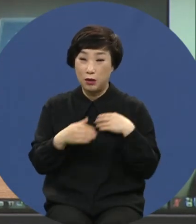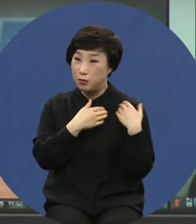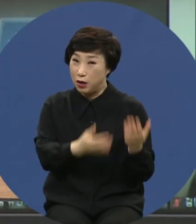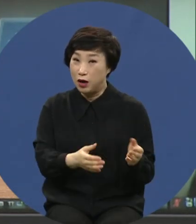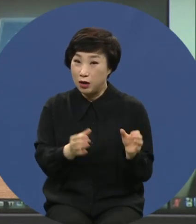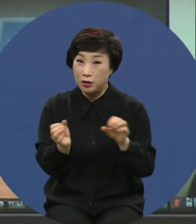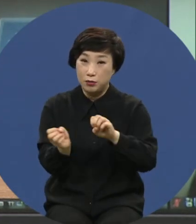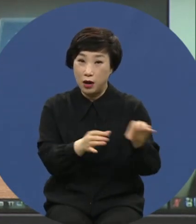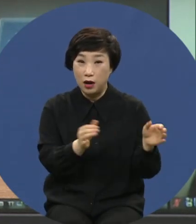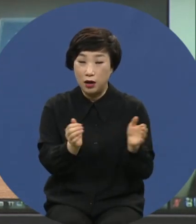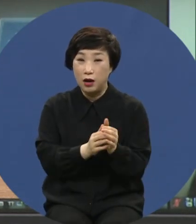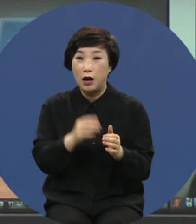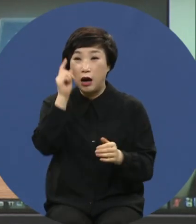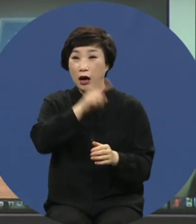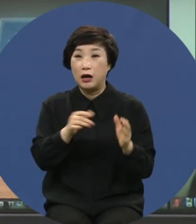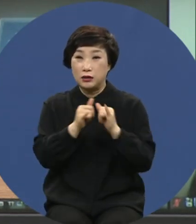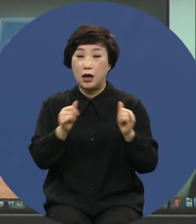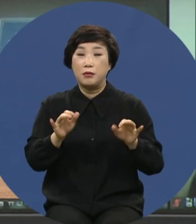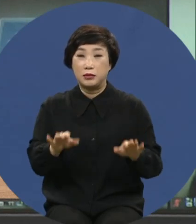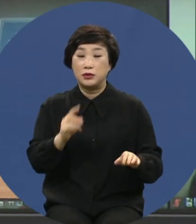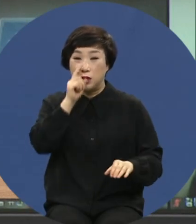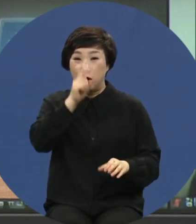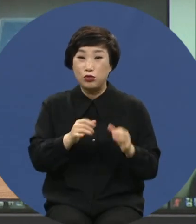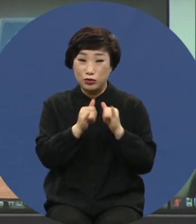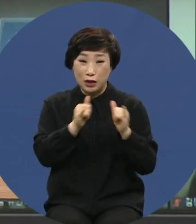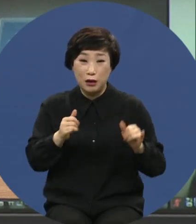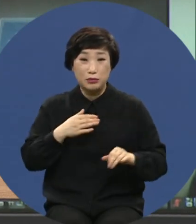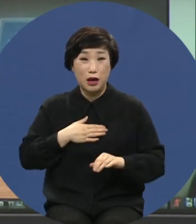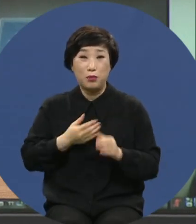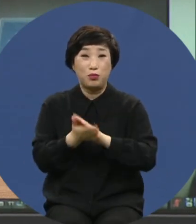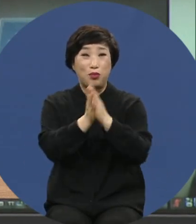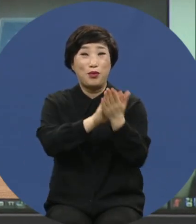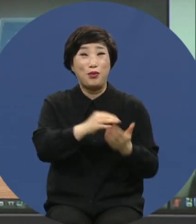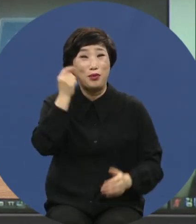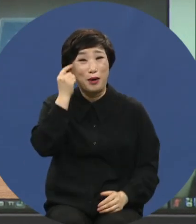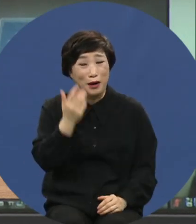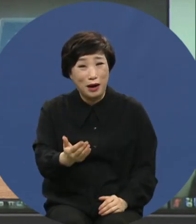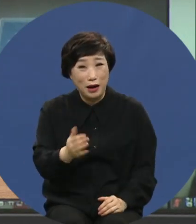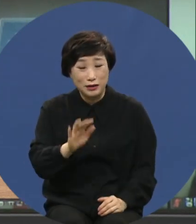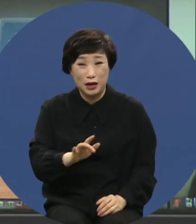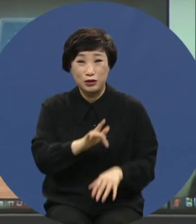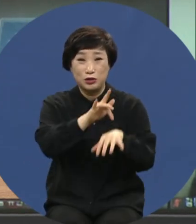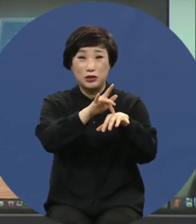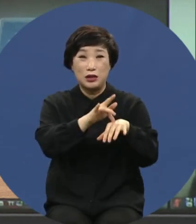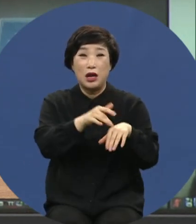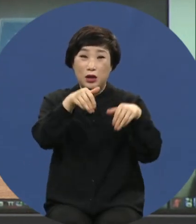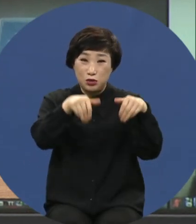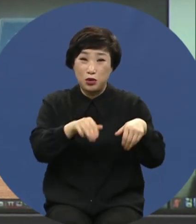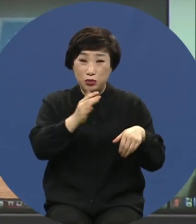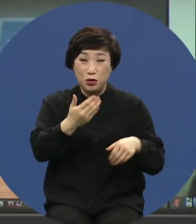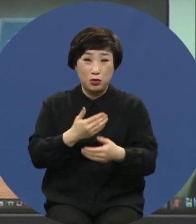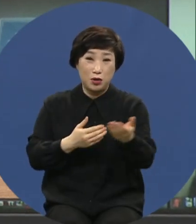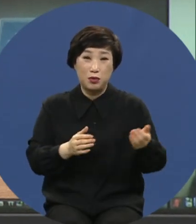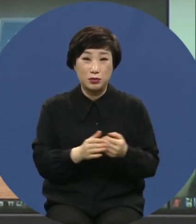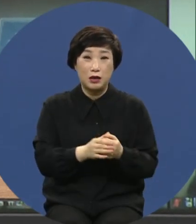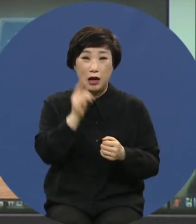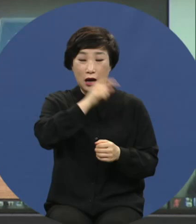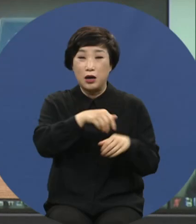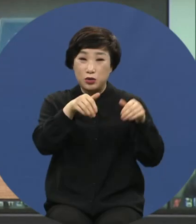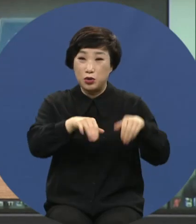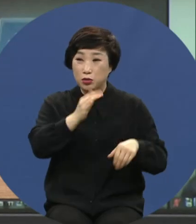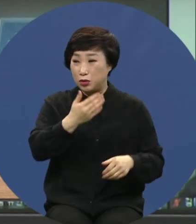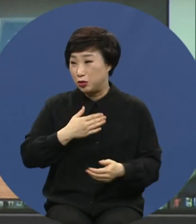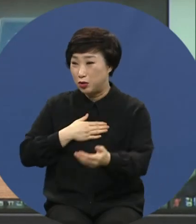내던지고 악한 자로, 불의한 자로, 더러운 자로 변해 있으며 귀신의 앞집이 가지고 불의의 병기가